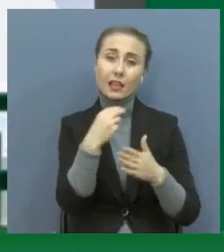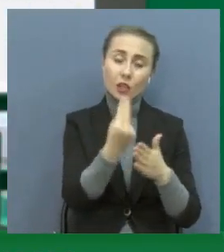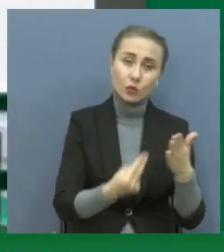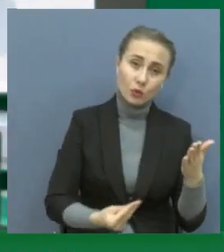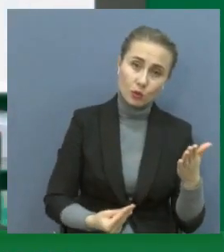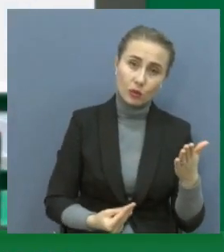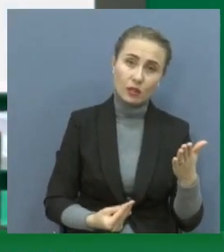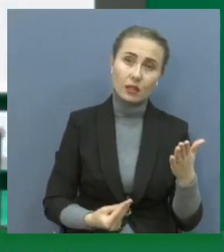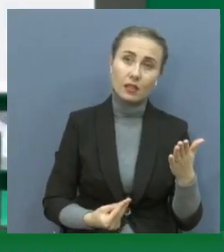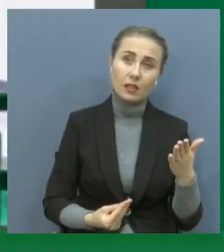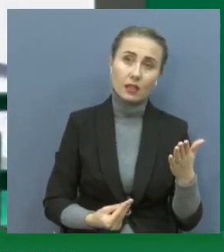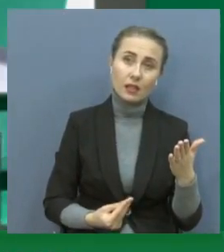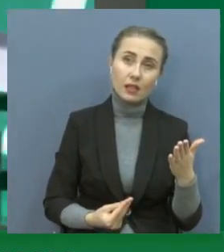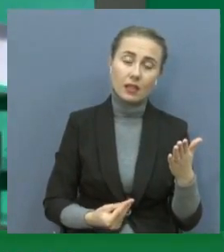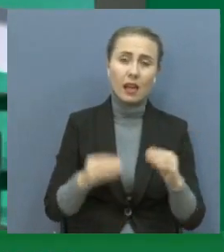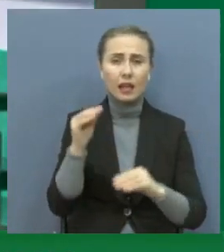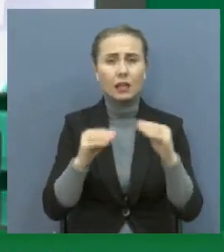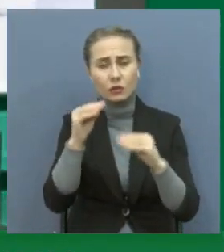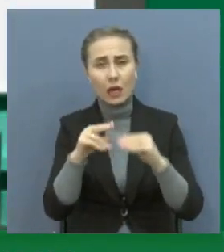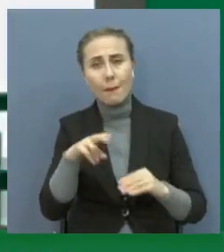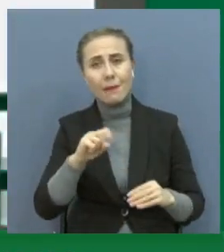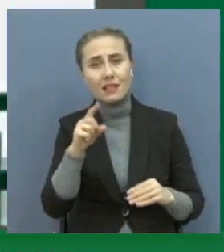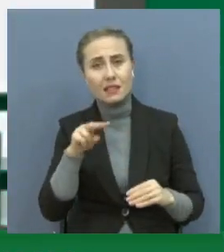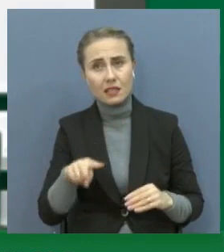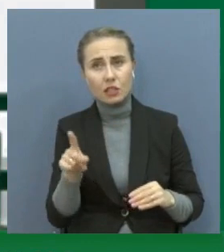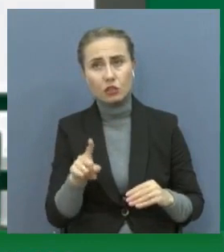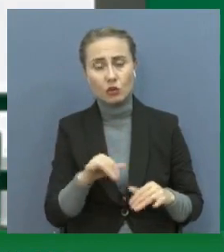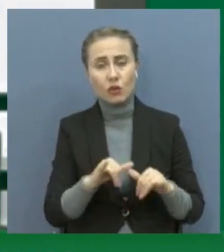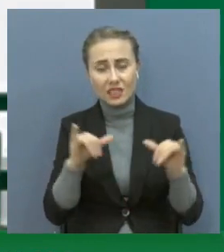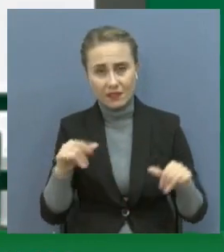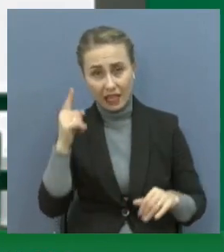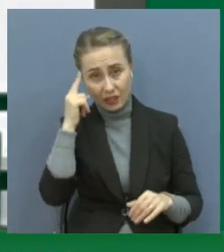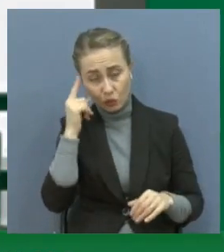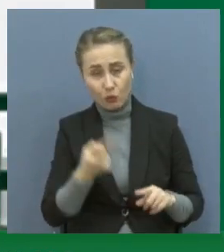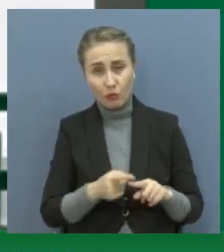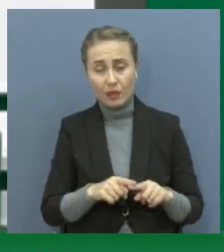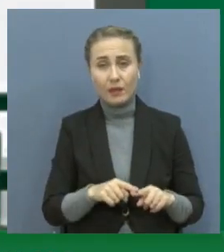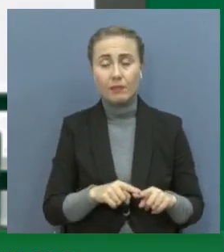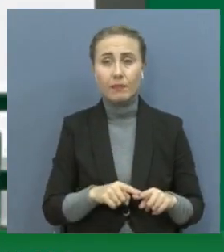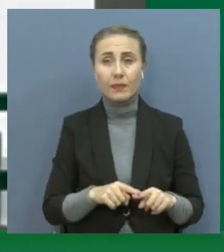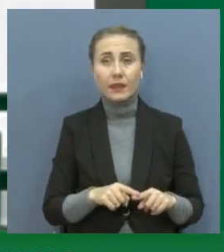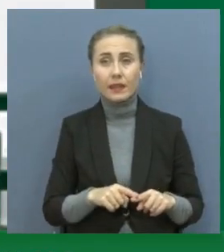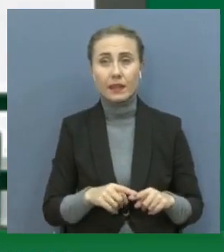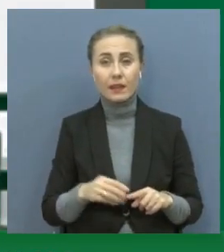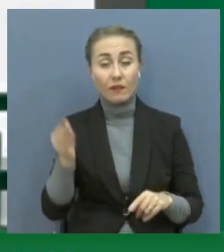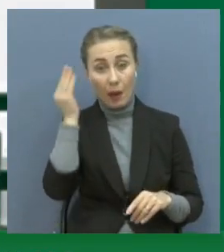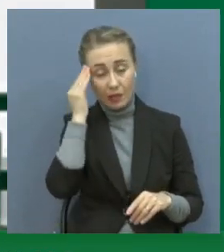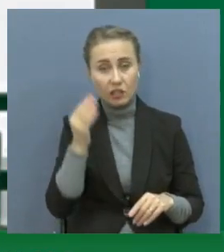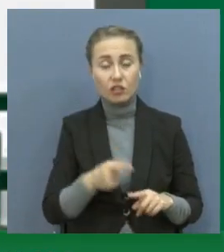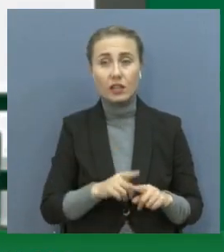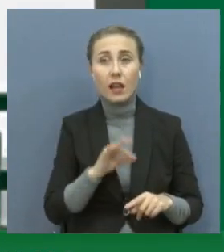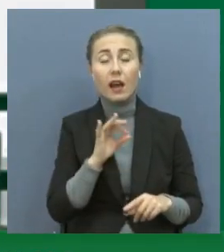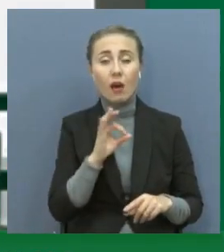рисунки, там, я не знаю, конструкторы, пазлы, все то, что развивает моторику, все, что развивает воображение, то